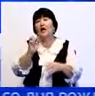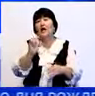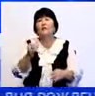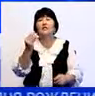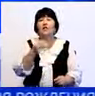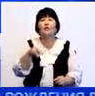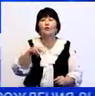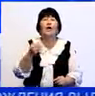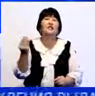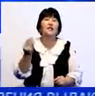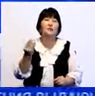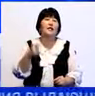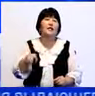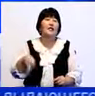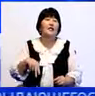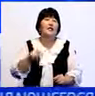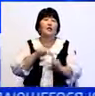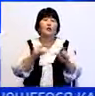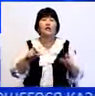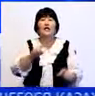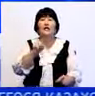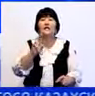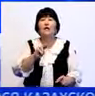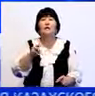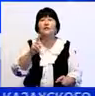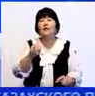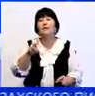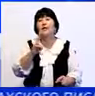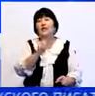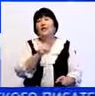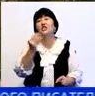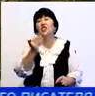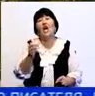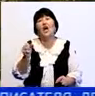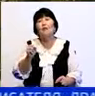шейх Мухаммед Шайби и директор учреждения Замзам в Мекке шейх Аман.